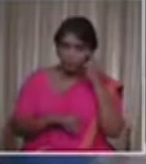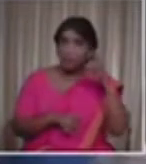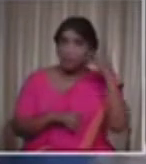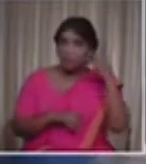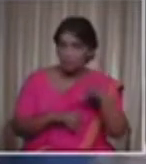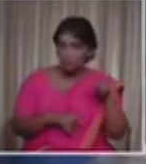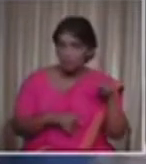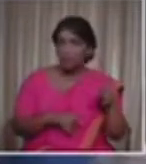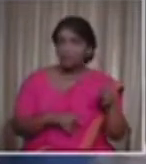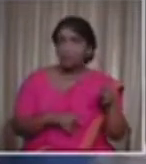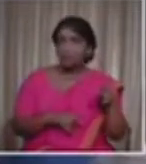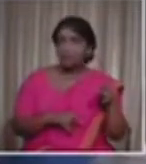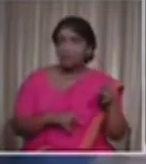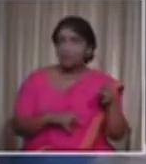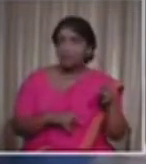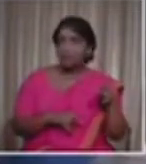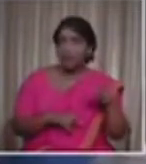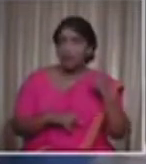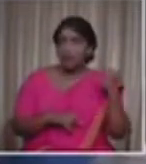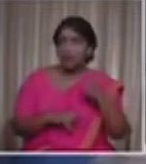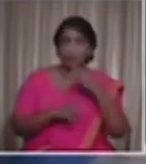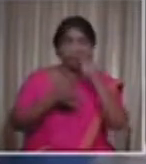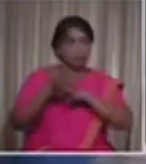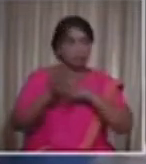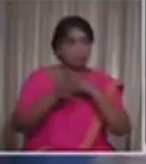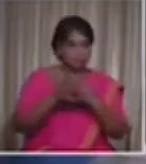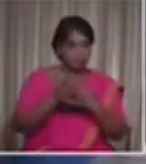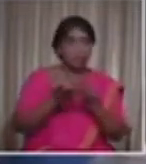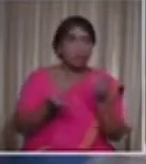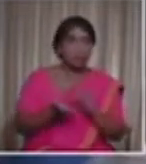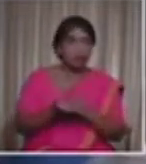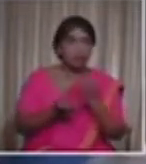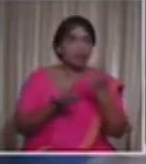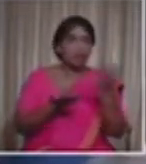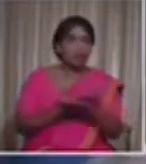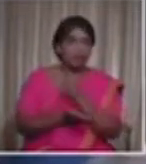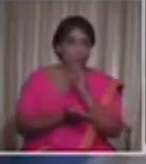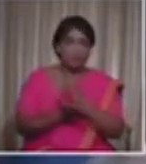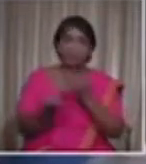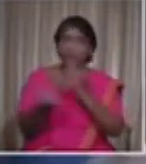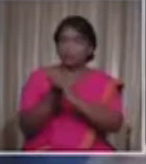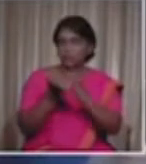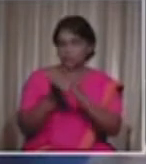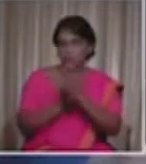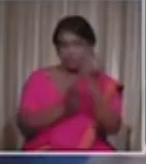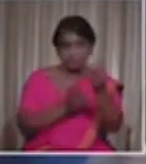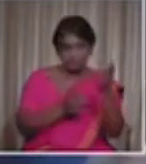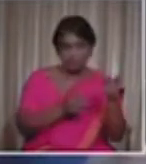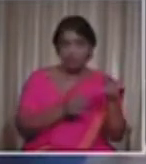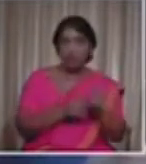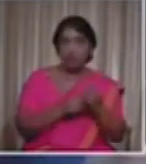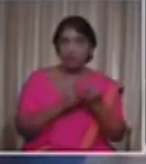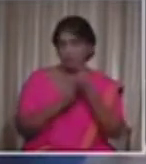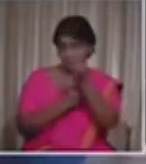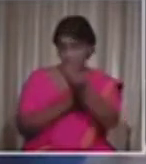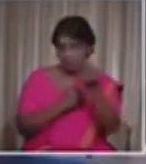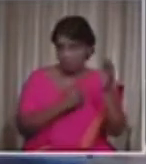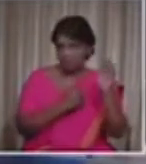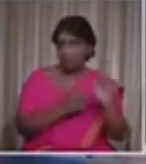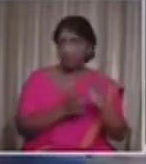නිසා අලුත් අයවැයෙන් අපි තවත් මුදල් වෙන් කරන්නට යනවා සහනාදර දීය ලබා දීමට.